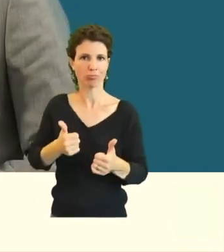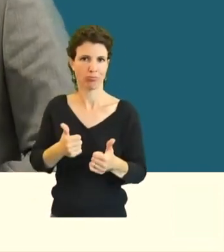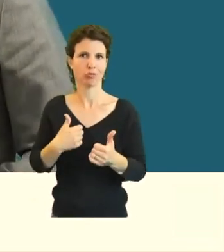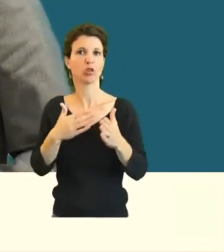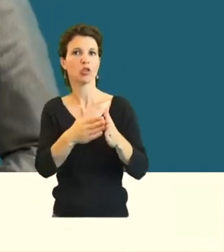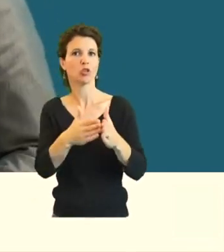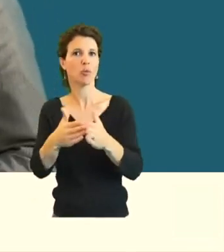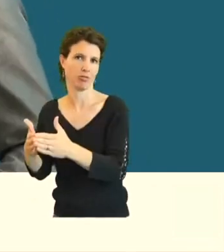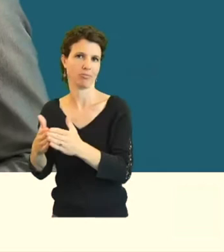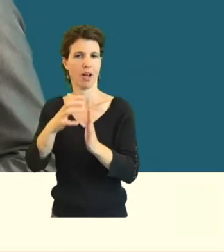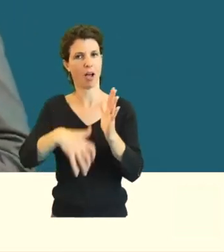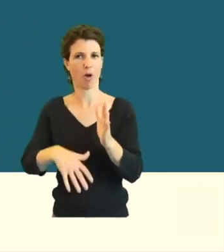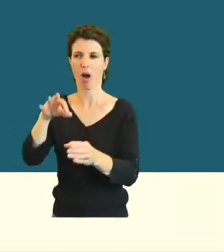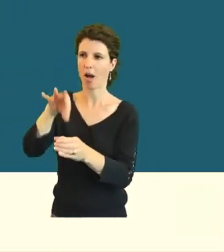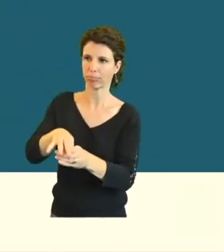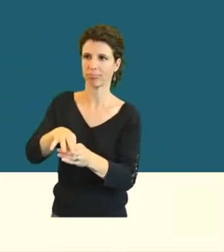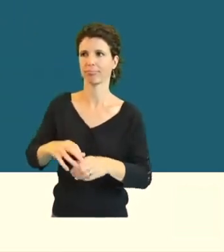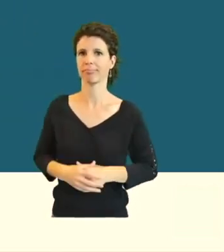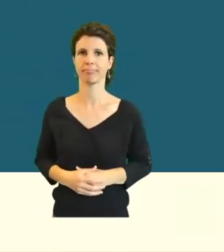rapport. Merci.